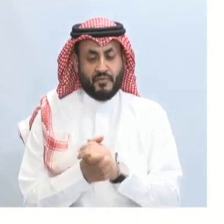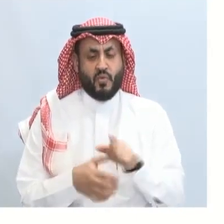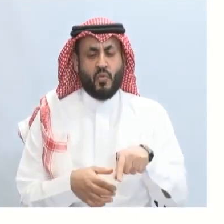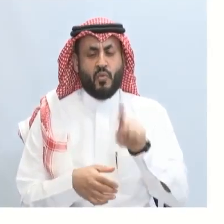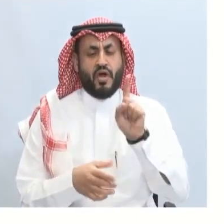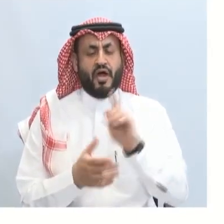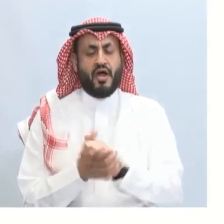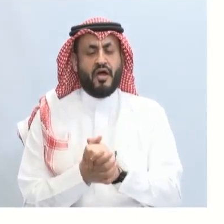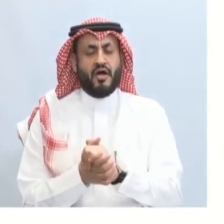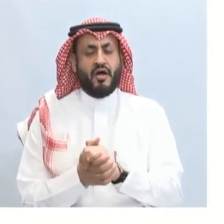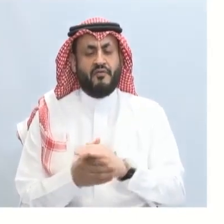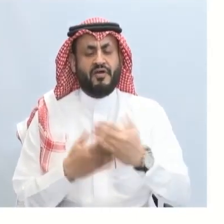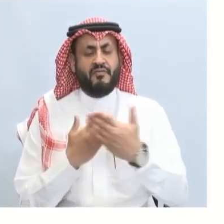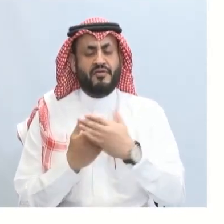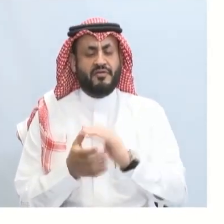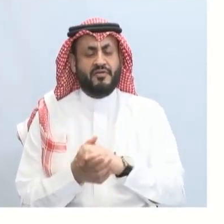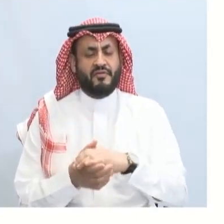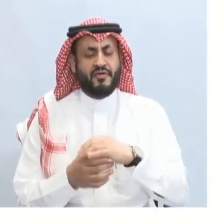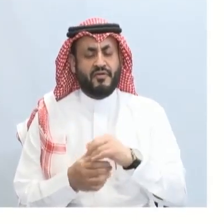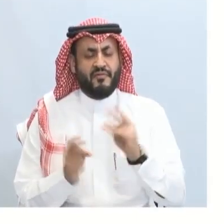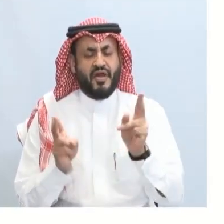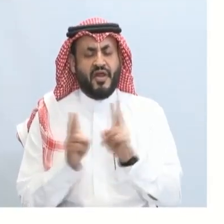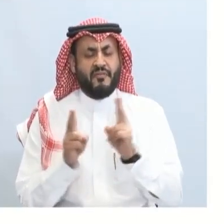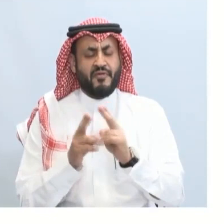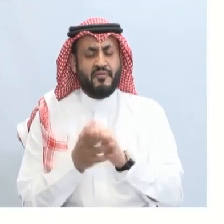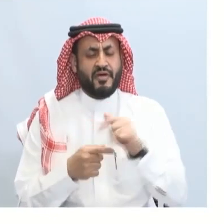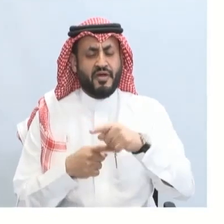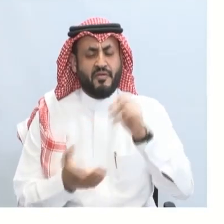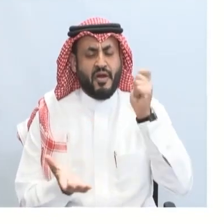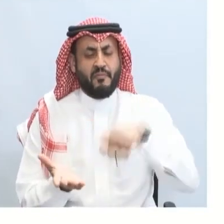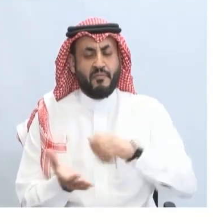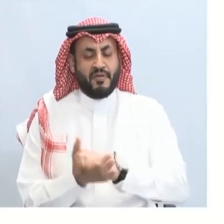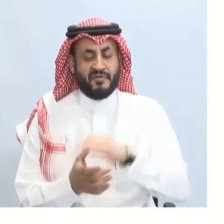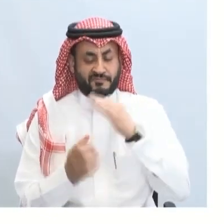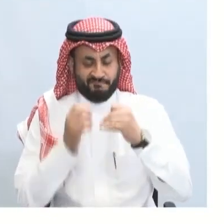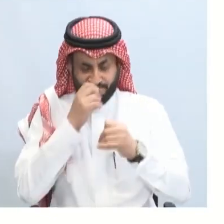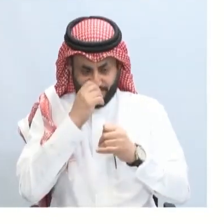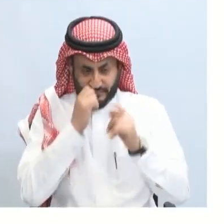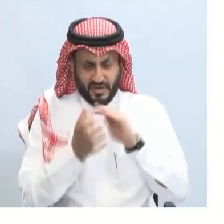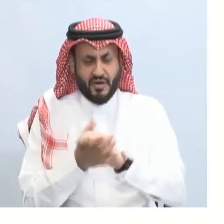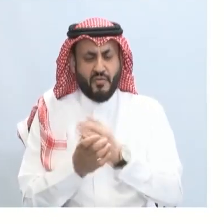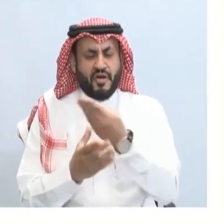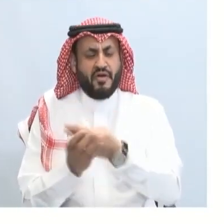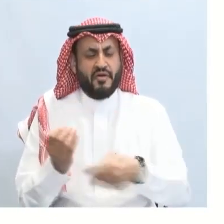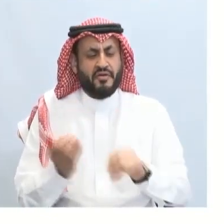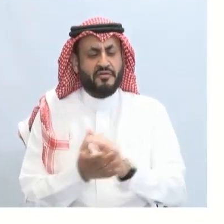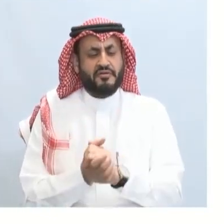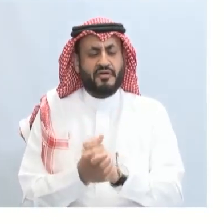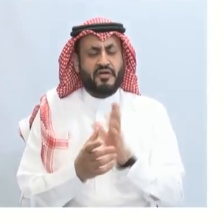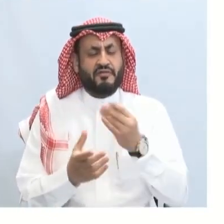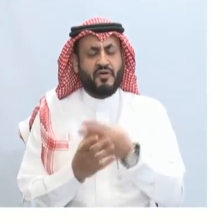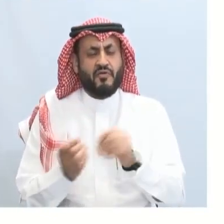تتهم يدافع عن براءته امام المحكمه قائلا انه ولد باستعدادات